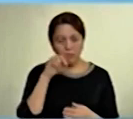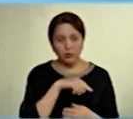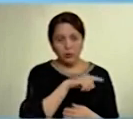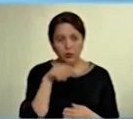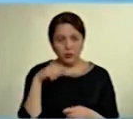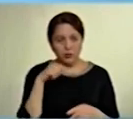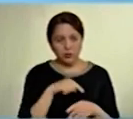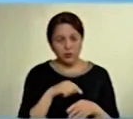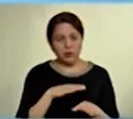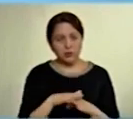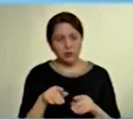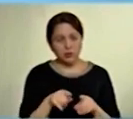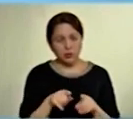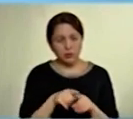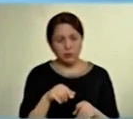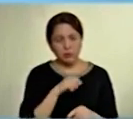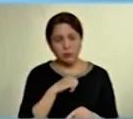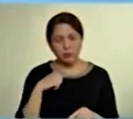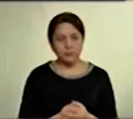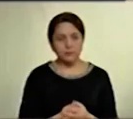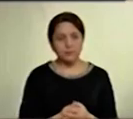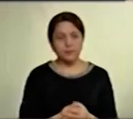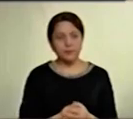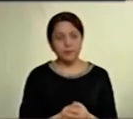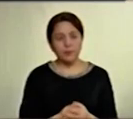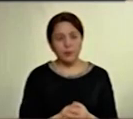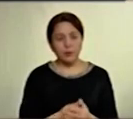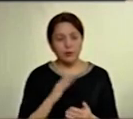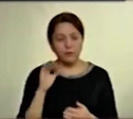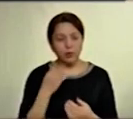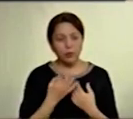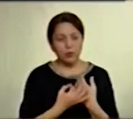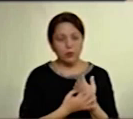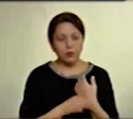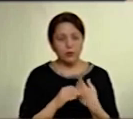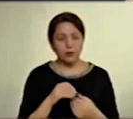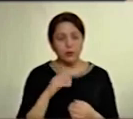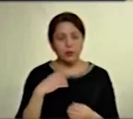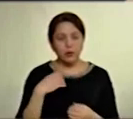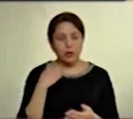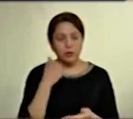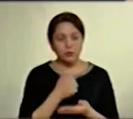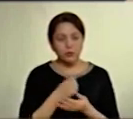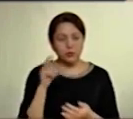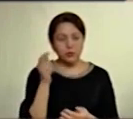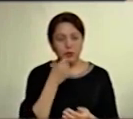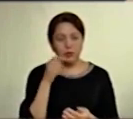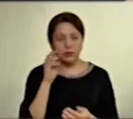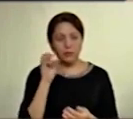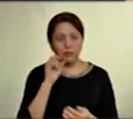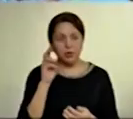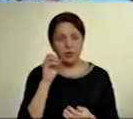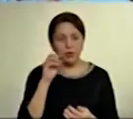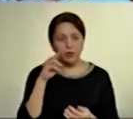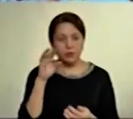bu demak, o'z natijalarini bermadi. Va natijada asosiy janglardan, ya'ni Makedonlar va